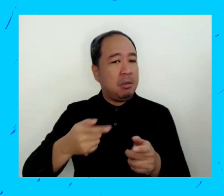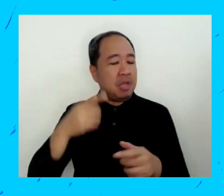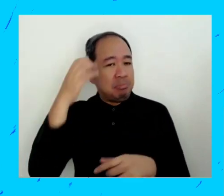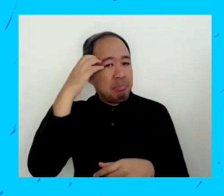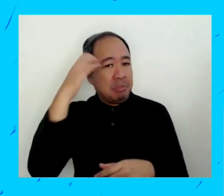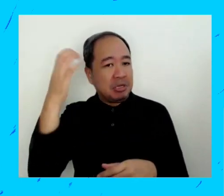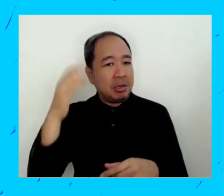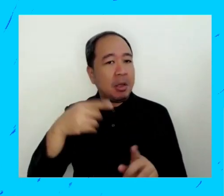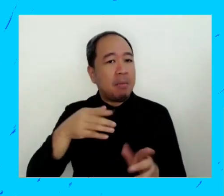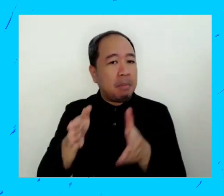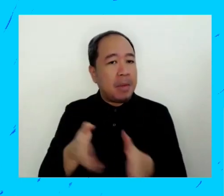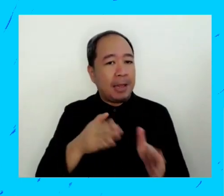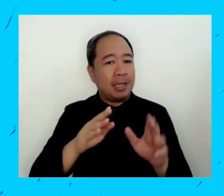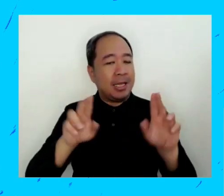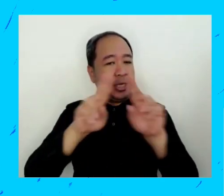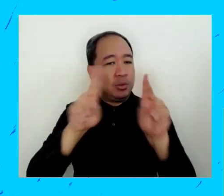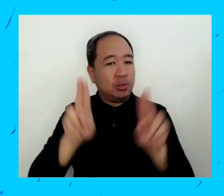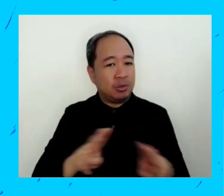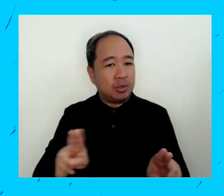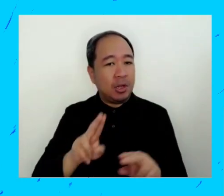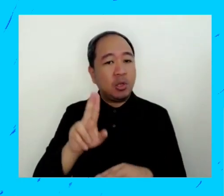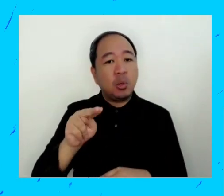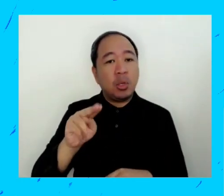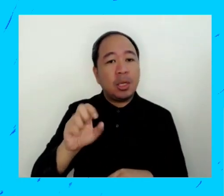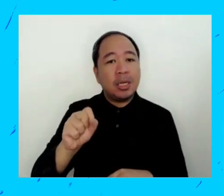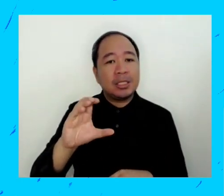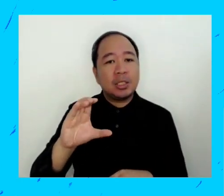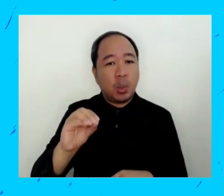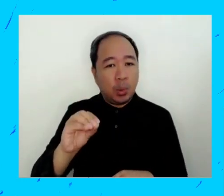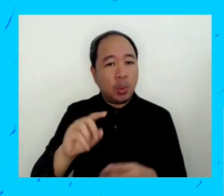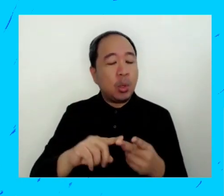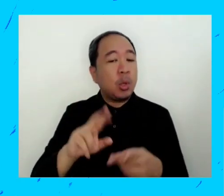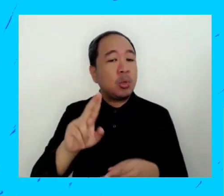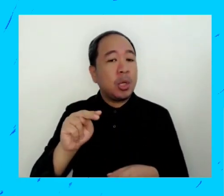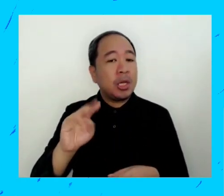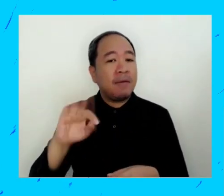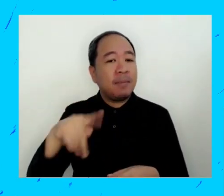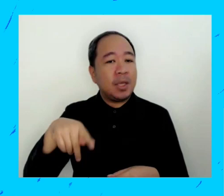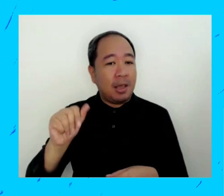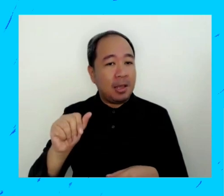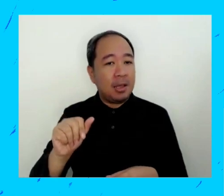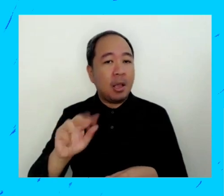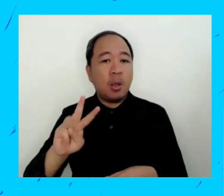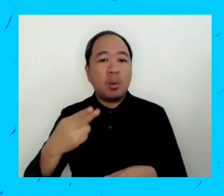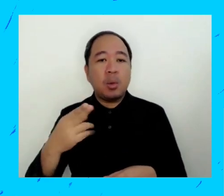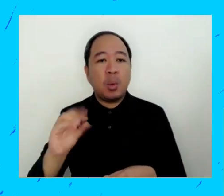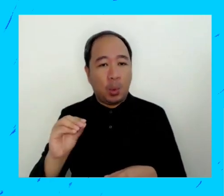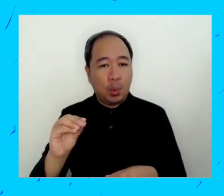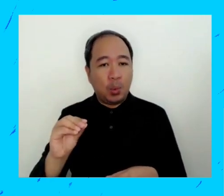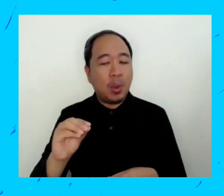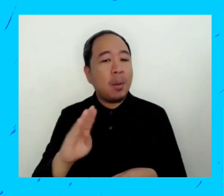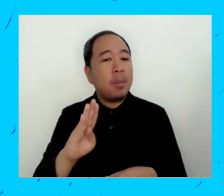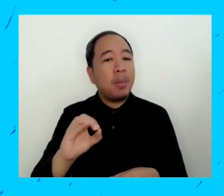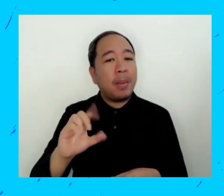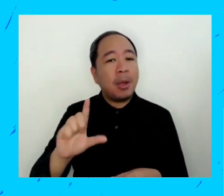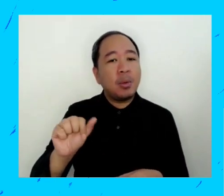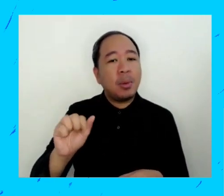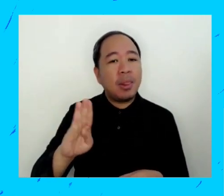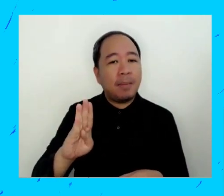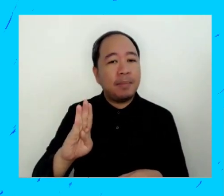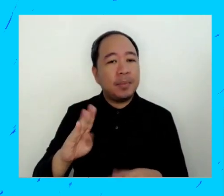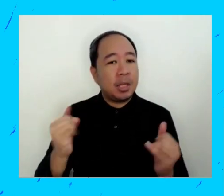nature et l'Organisation de la Santé, nous sommes tous ensemble pour une discussion sur